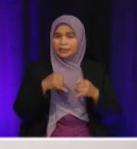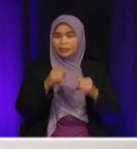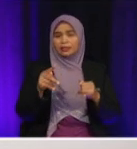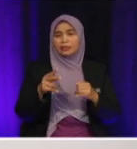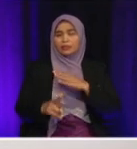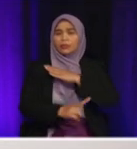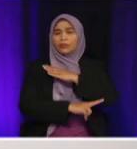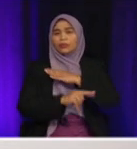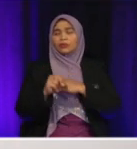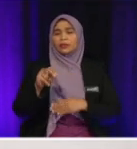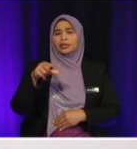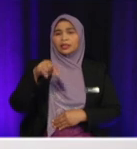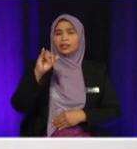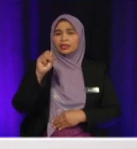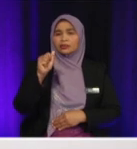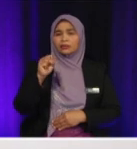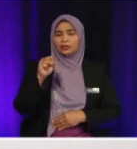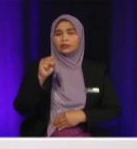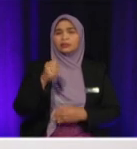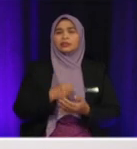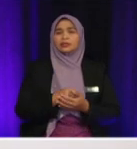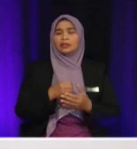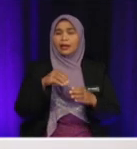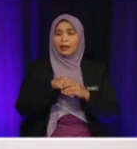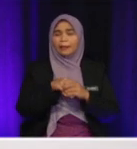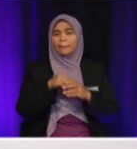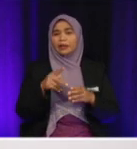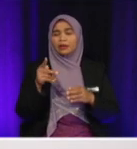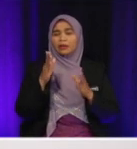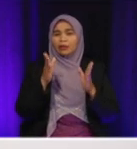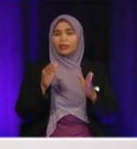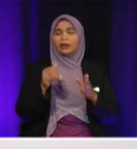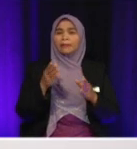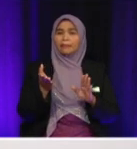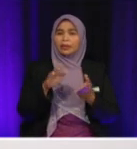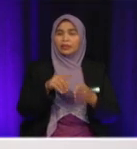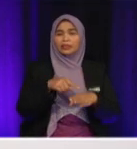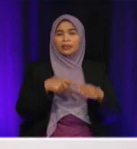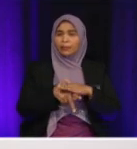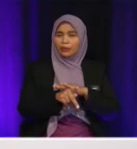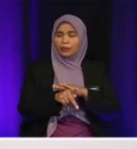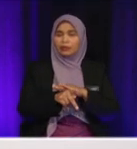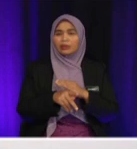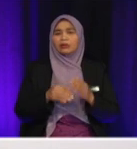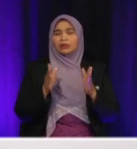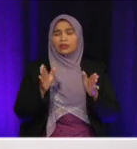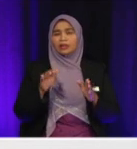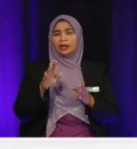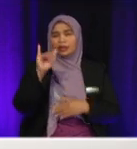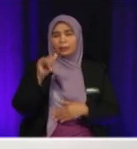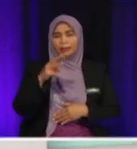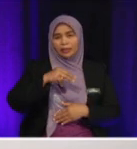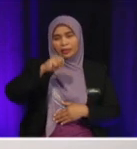iaitu balasan yang seimbang dalam perkara orang-orang yang mati dibunuh, iaitu orang merdeka dengan orang